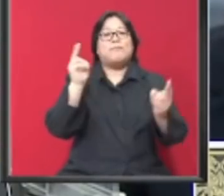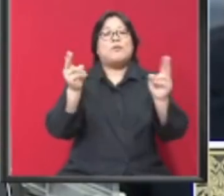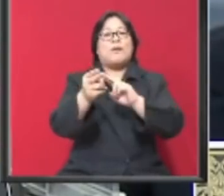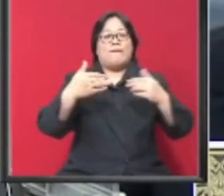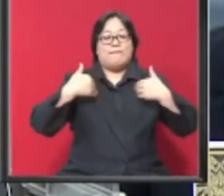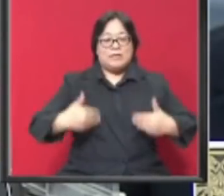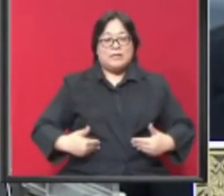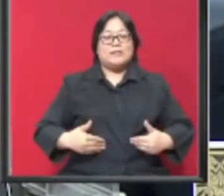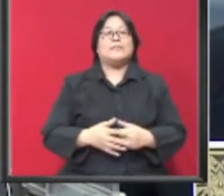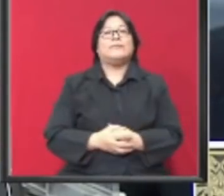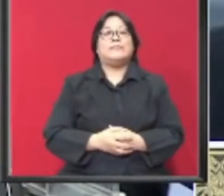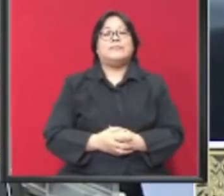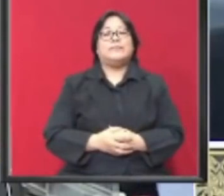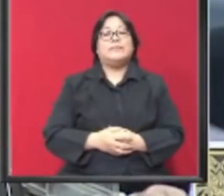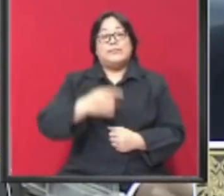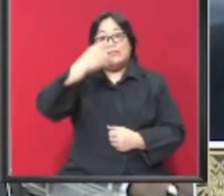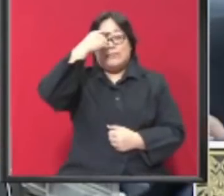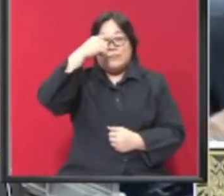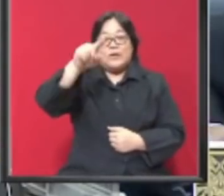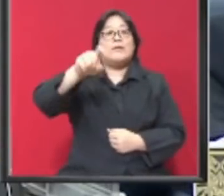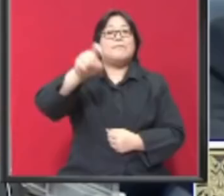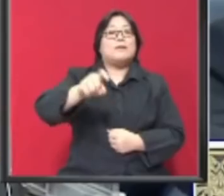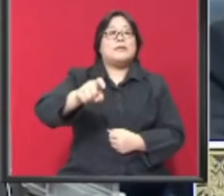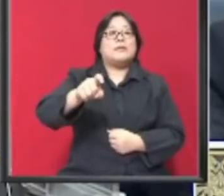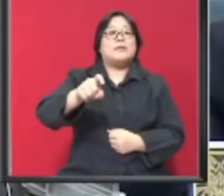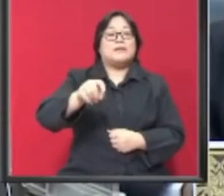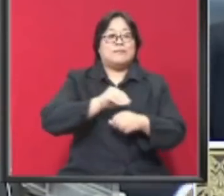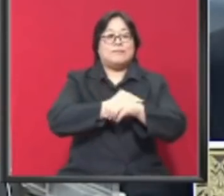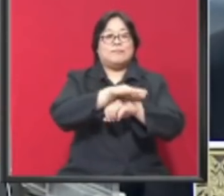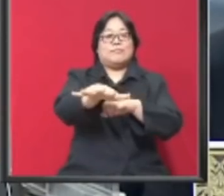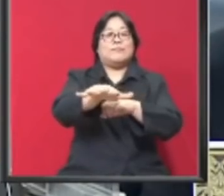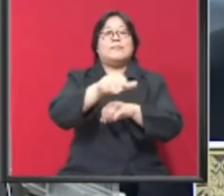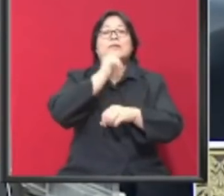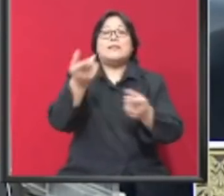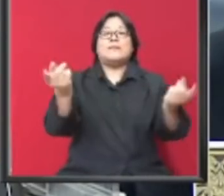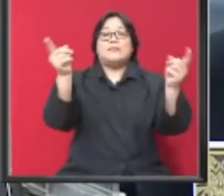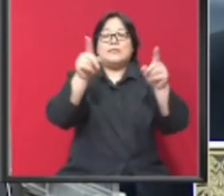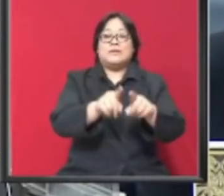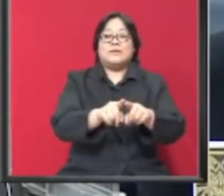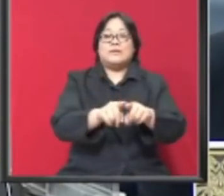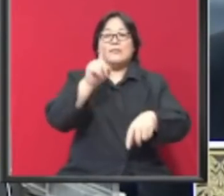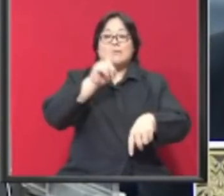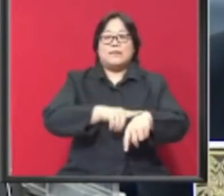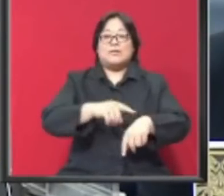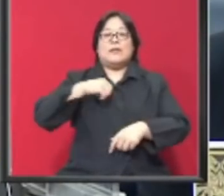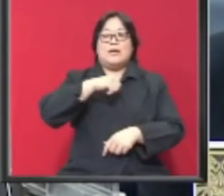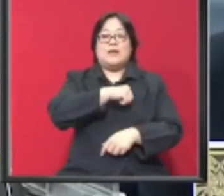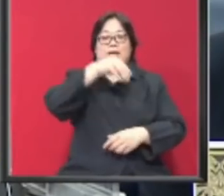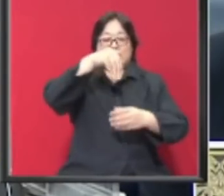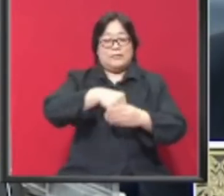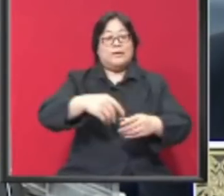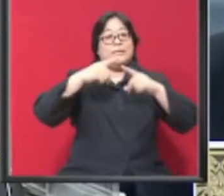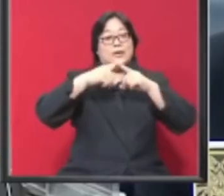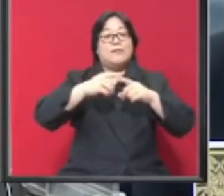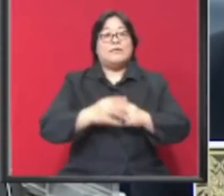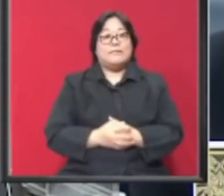fisika buat untuk memastikan jekicen tidak berlaku semasa ahli berada dalam